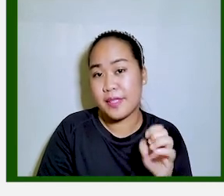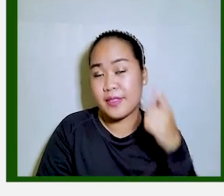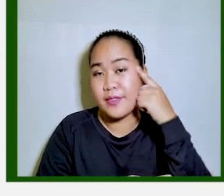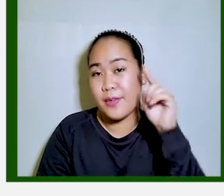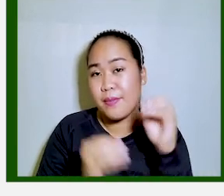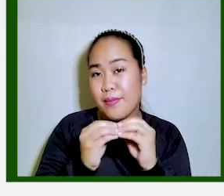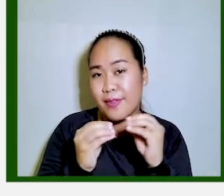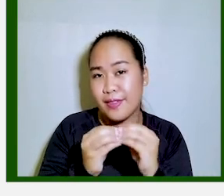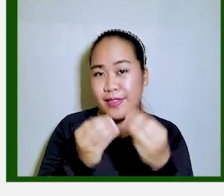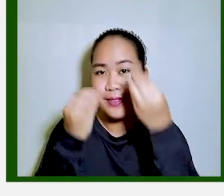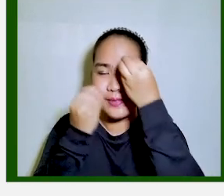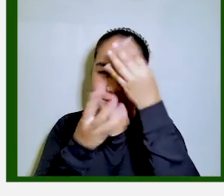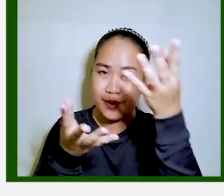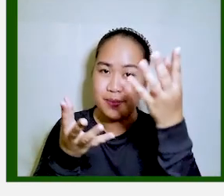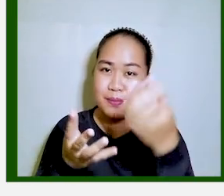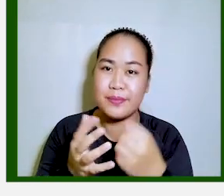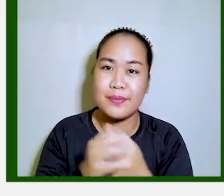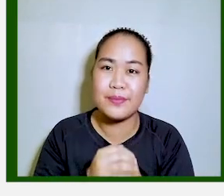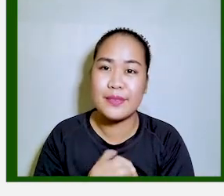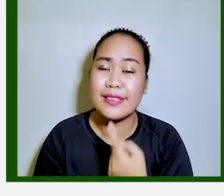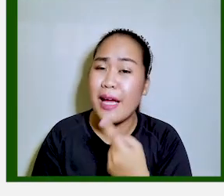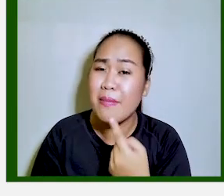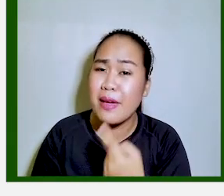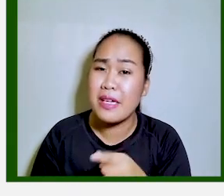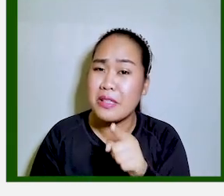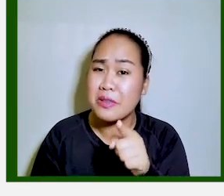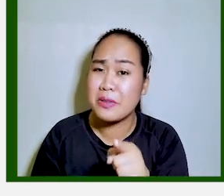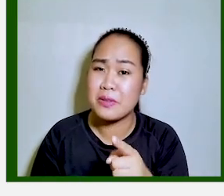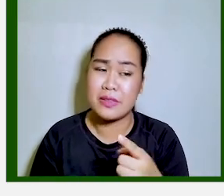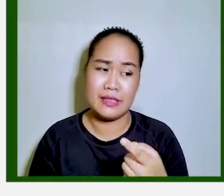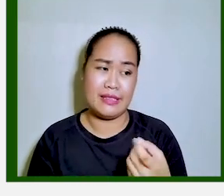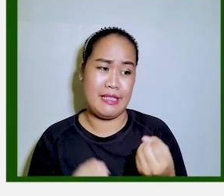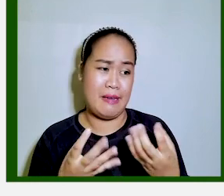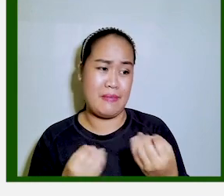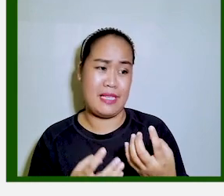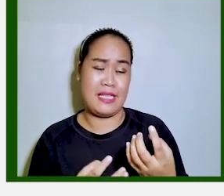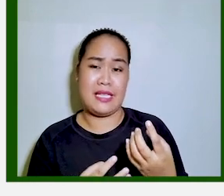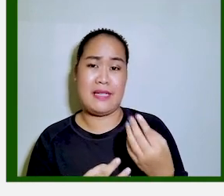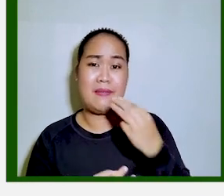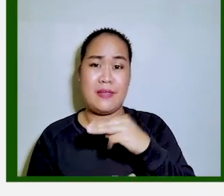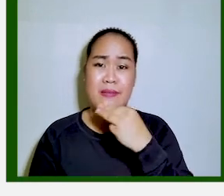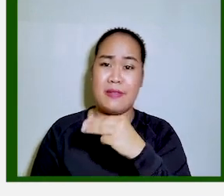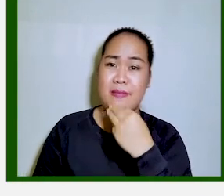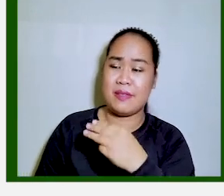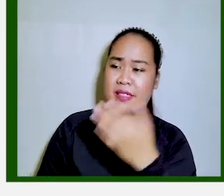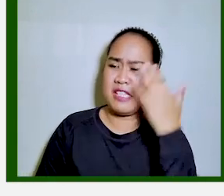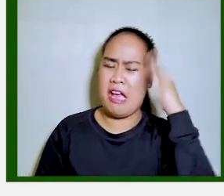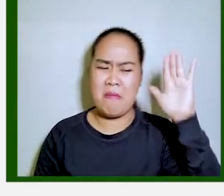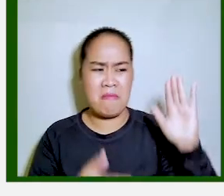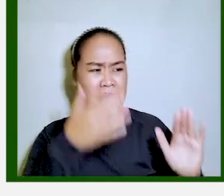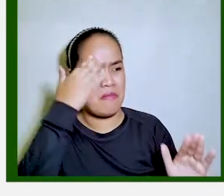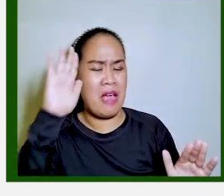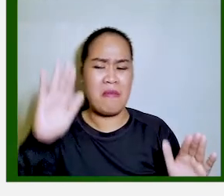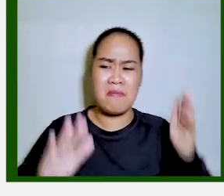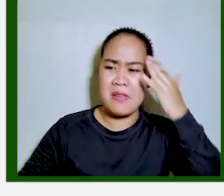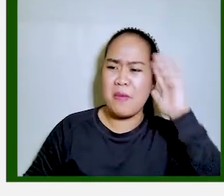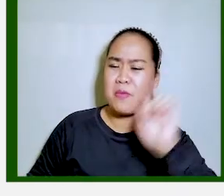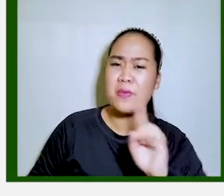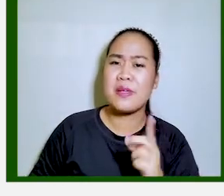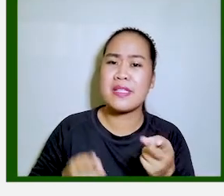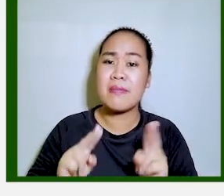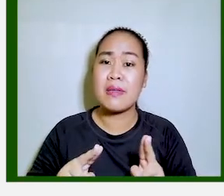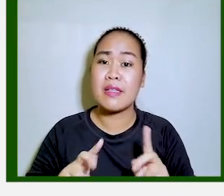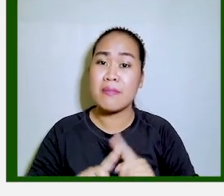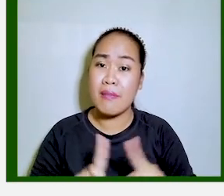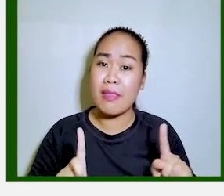impormasyon. Sabi ko nga ho, nami-message nyo kami para magreklamo na hindi namin alam. Hindi namin alam yung event na yan. Diba? Pero pag tinignan